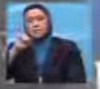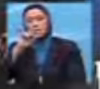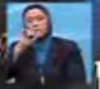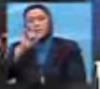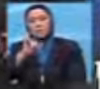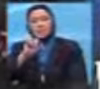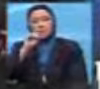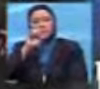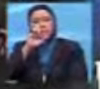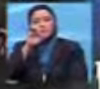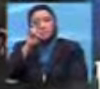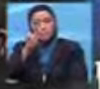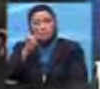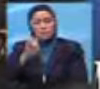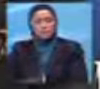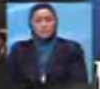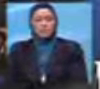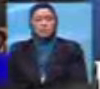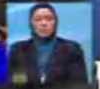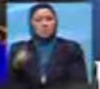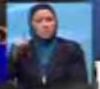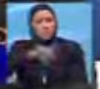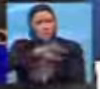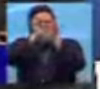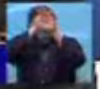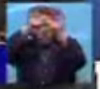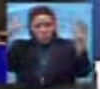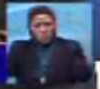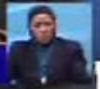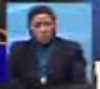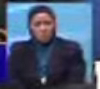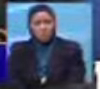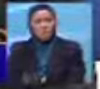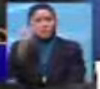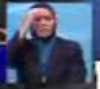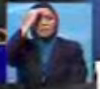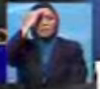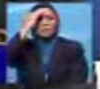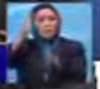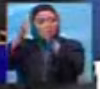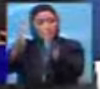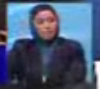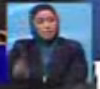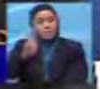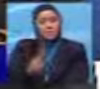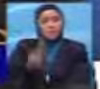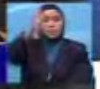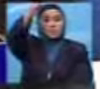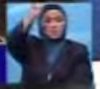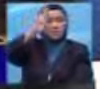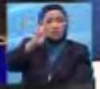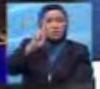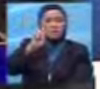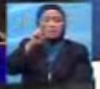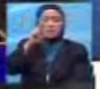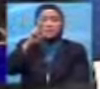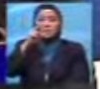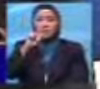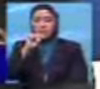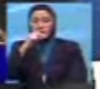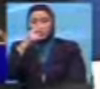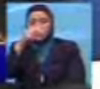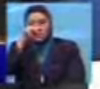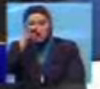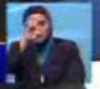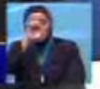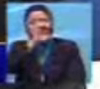Dunia tahu bahawa orang-orang di utara Rakhine atau di barat Myanmar memerlukan bantuan